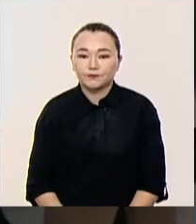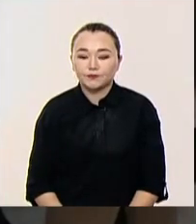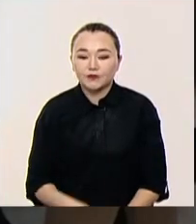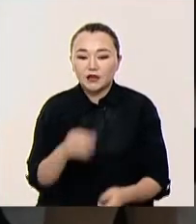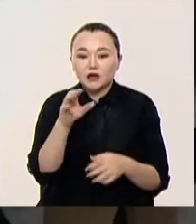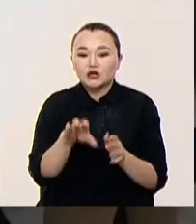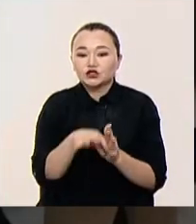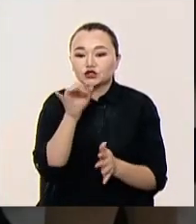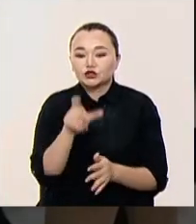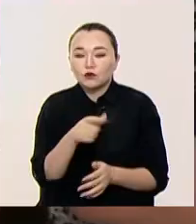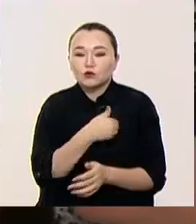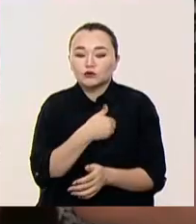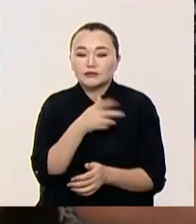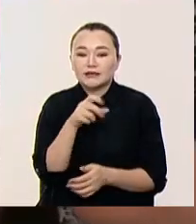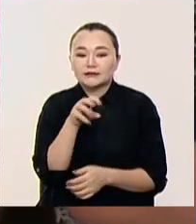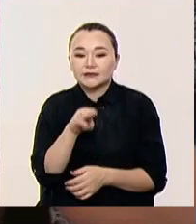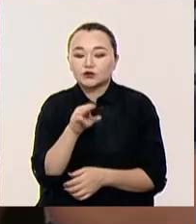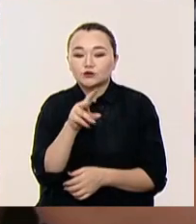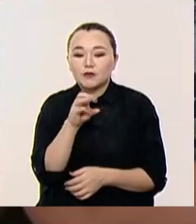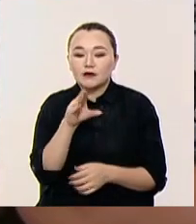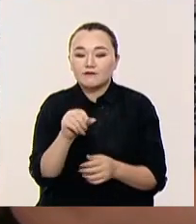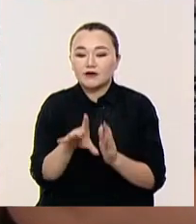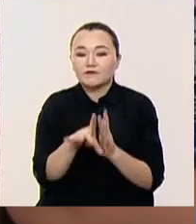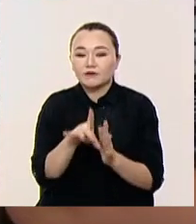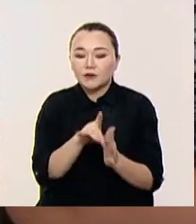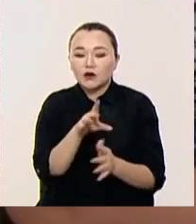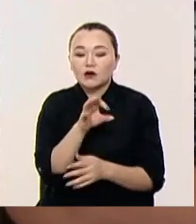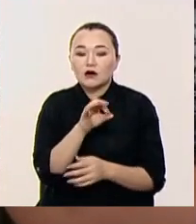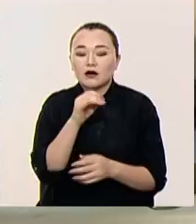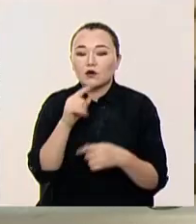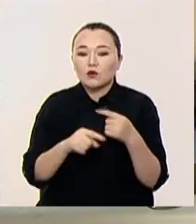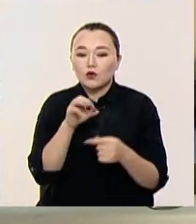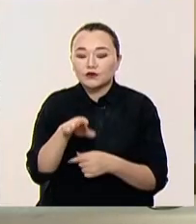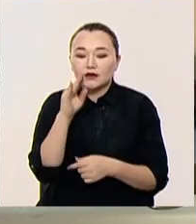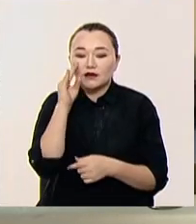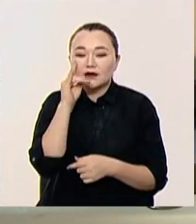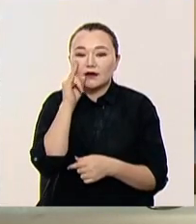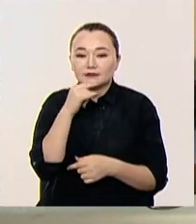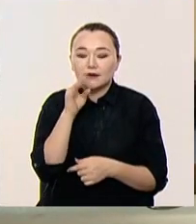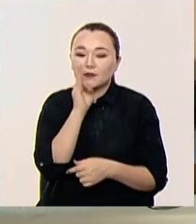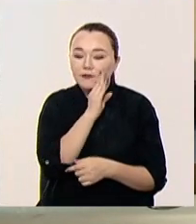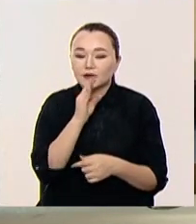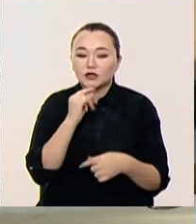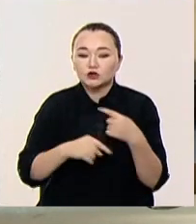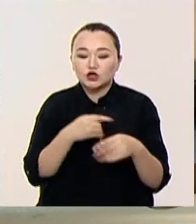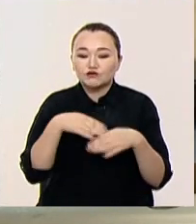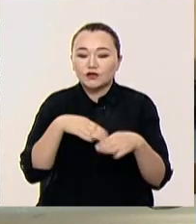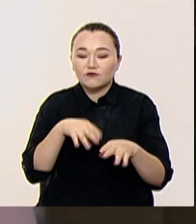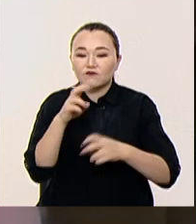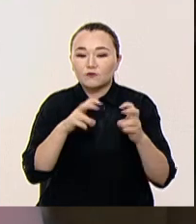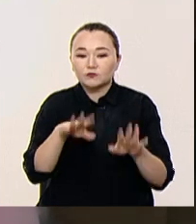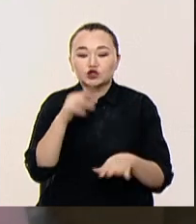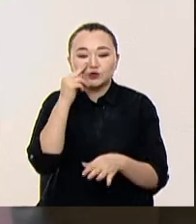кандидат в президенты Салтанат турсынбекова от общественного объединения с работницами швейной фабрики